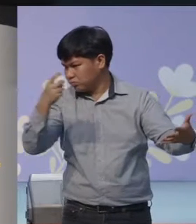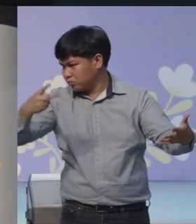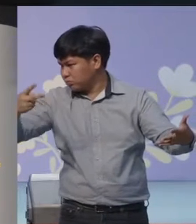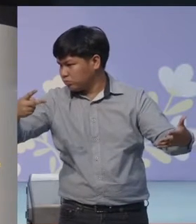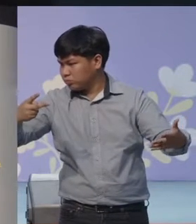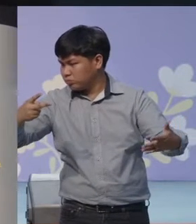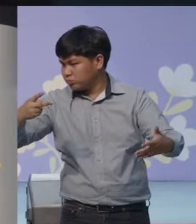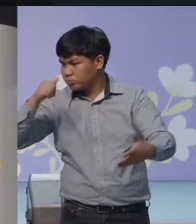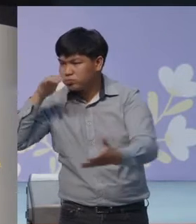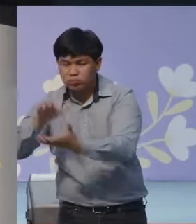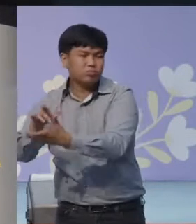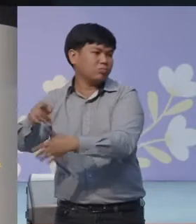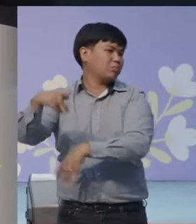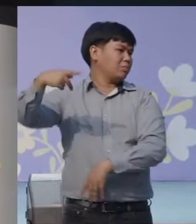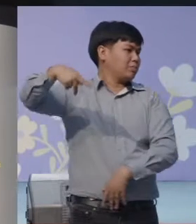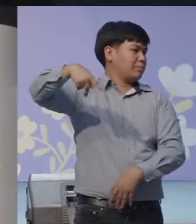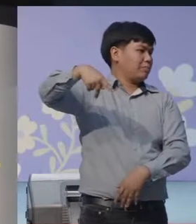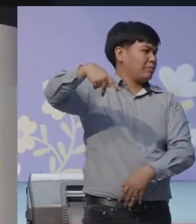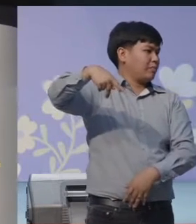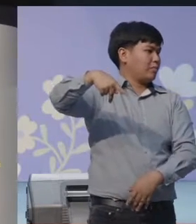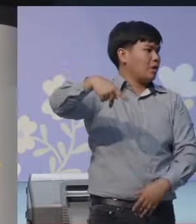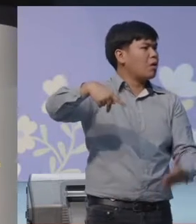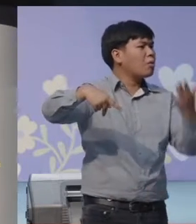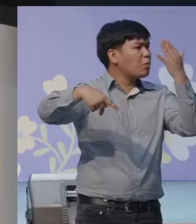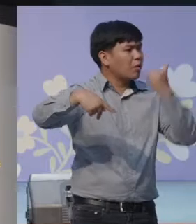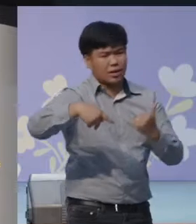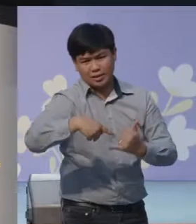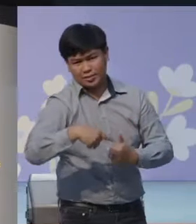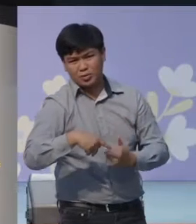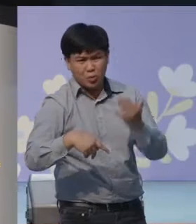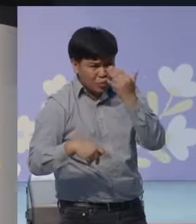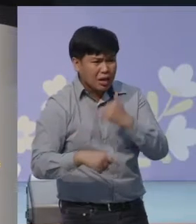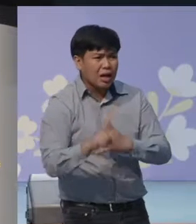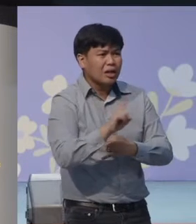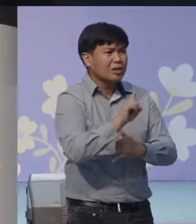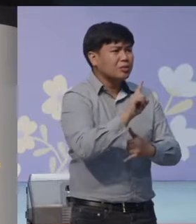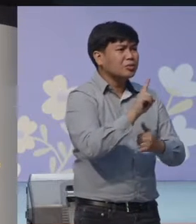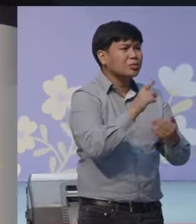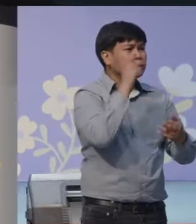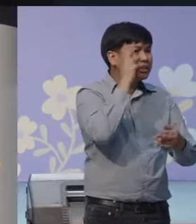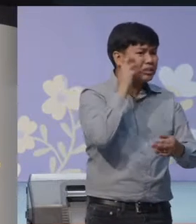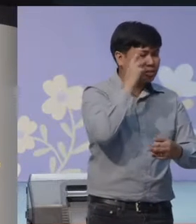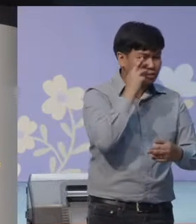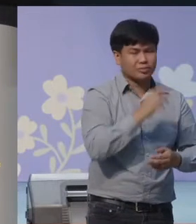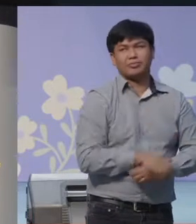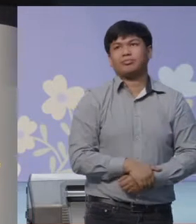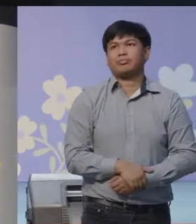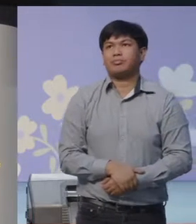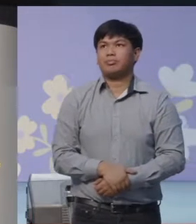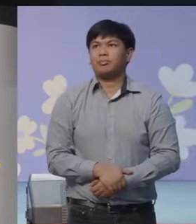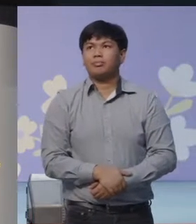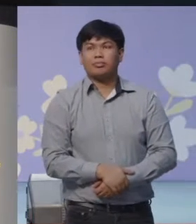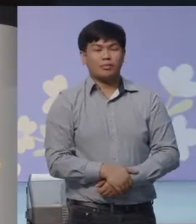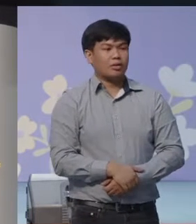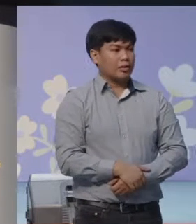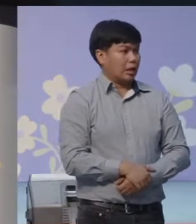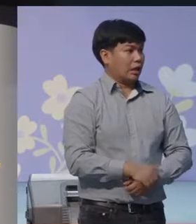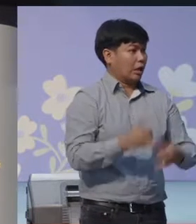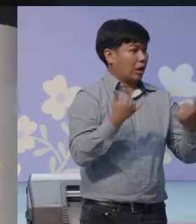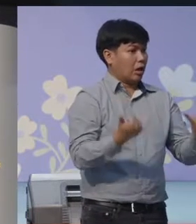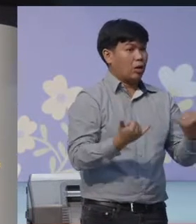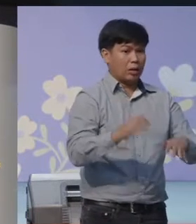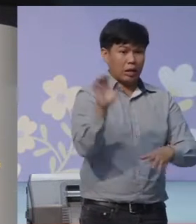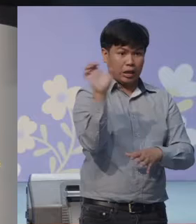Bakit nga ba? Bakit nga ba? Makikita natin mamaya, yung dalamhati ni Hana mamaya. Pero sa pagsuway